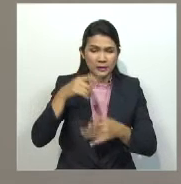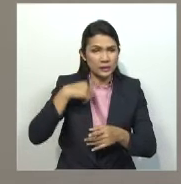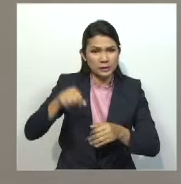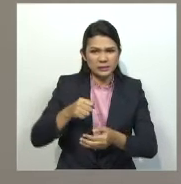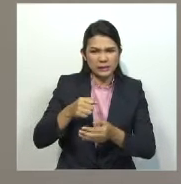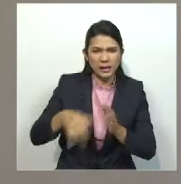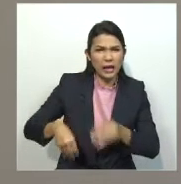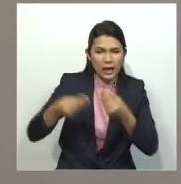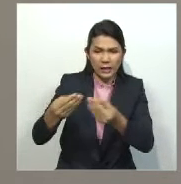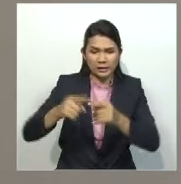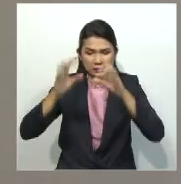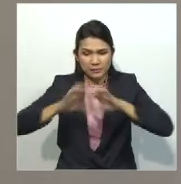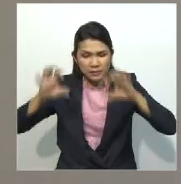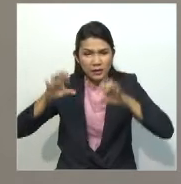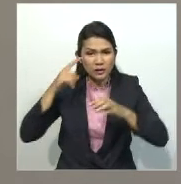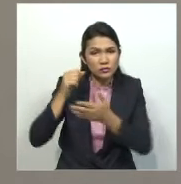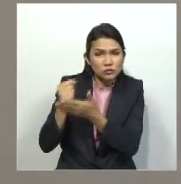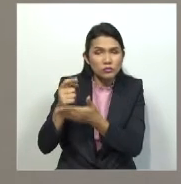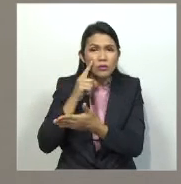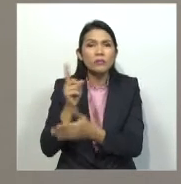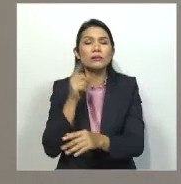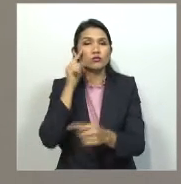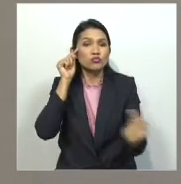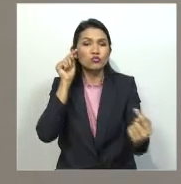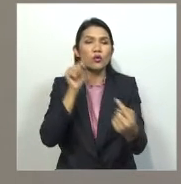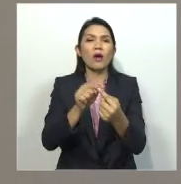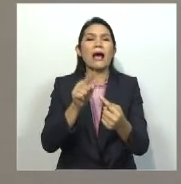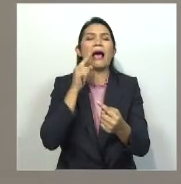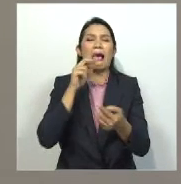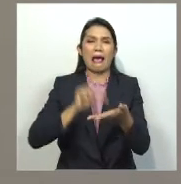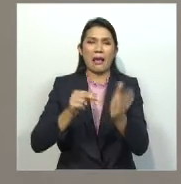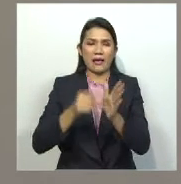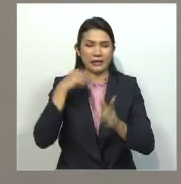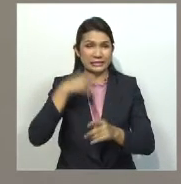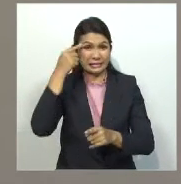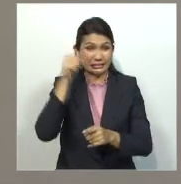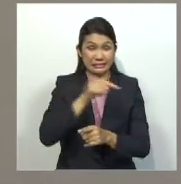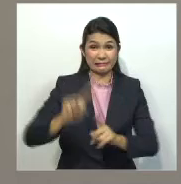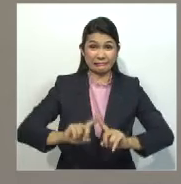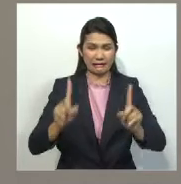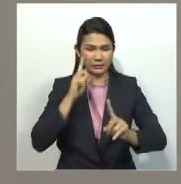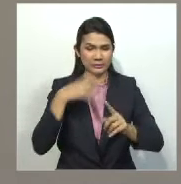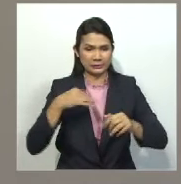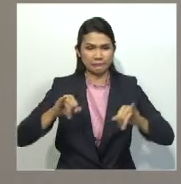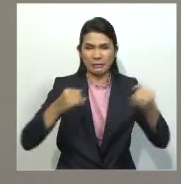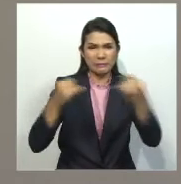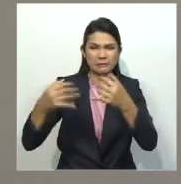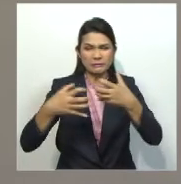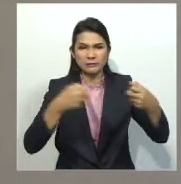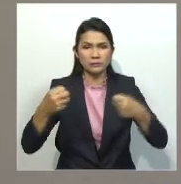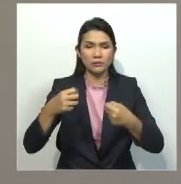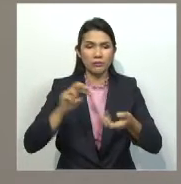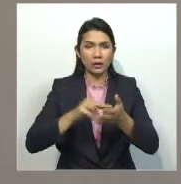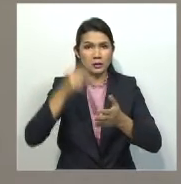กดดันภาครัฐนะเพื่อไปสู่จุดมุ่งหมายที่เขาต้องการเป็นการสงครามแย่งชิงทางความคิดเพราะฉะนั้นเราก็อย่าไปเอาความคิดของเราไปต